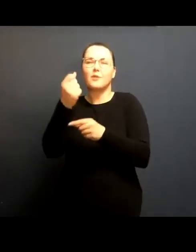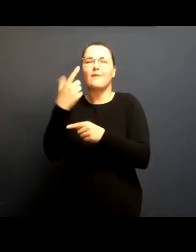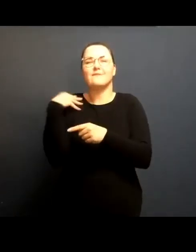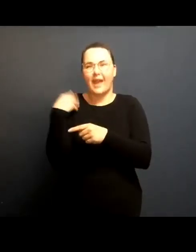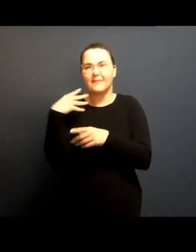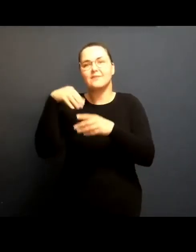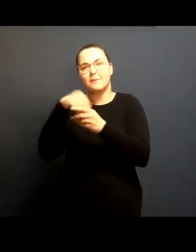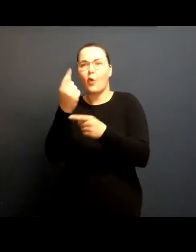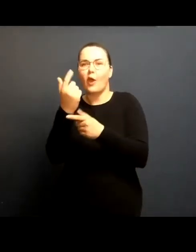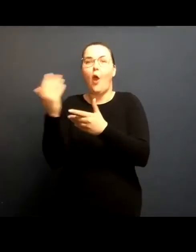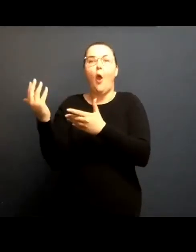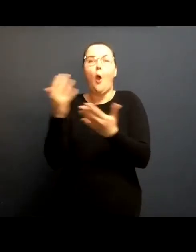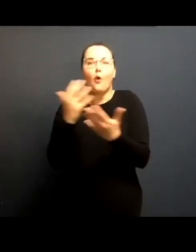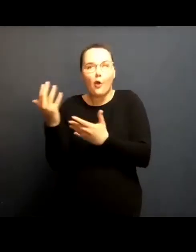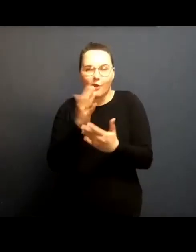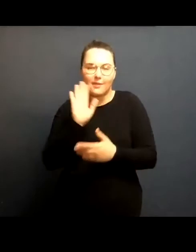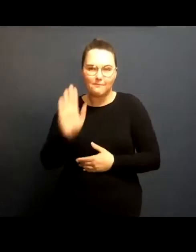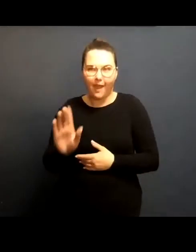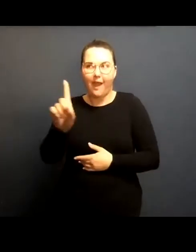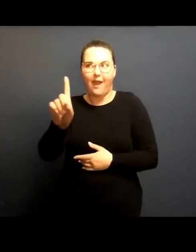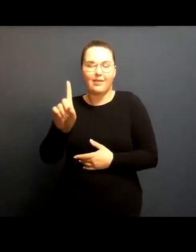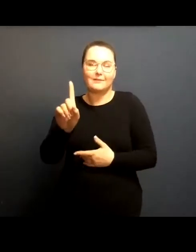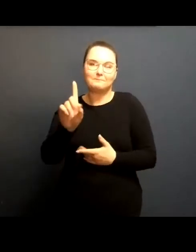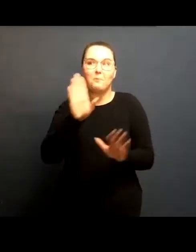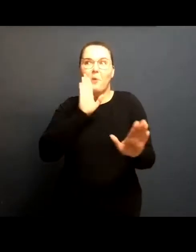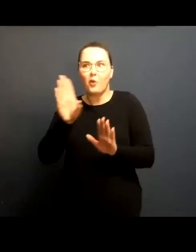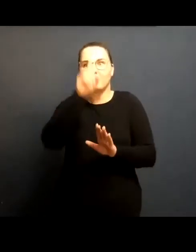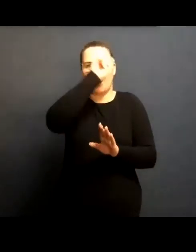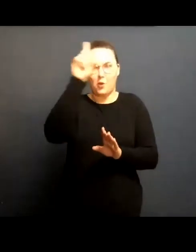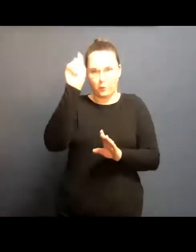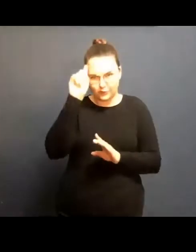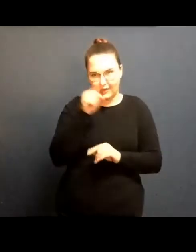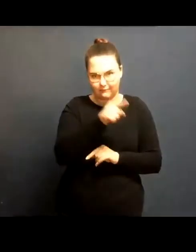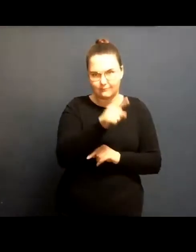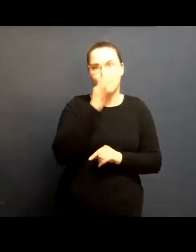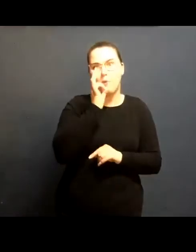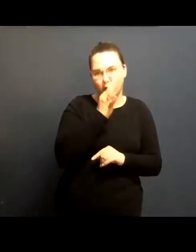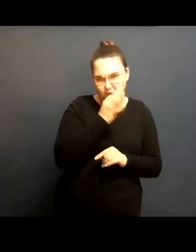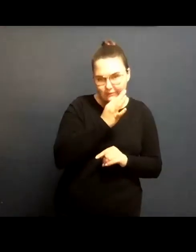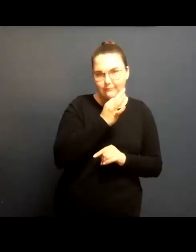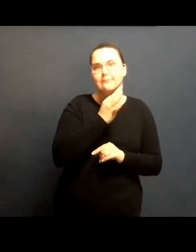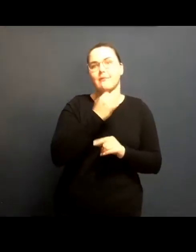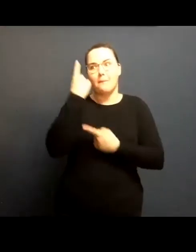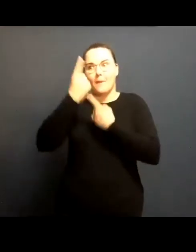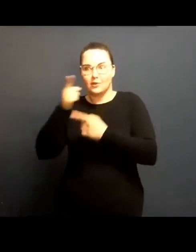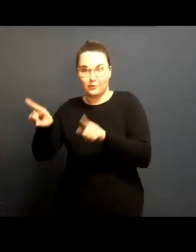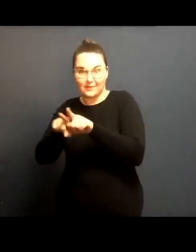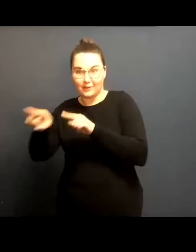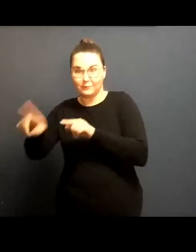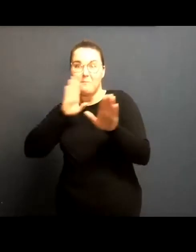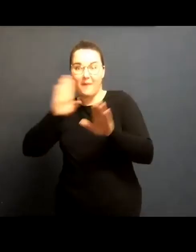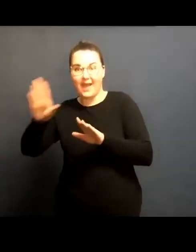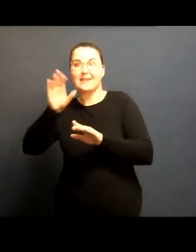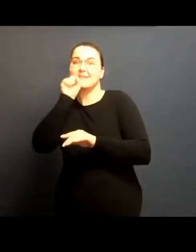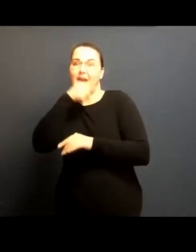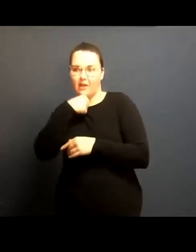uważają, że pierwszy stosunek to niemożliwie, nie związany będzie z prokreacją, bo jest magiczny. Tak tutaj też zabezpieczenia są rzadkie.